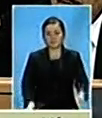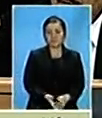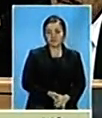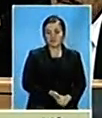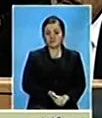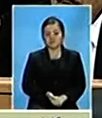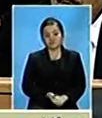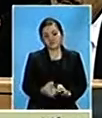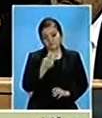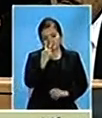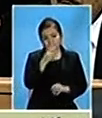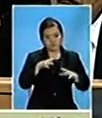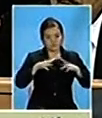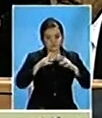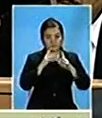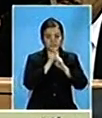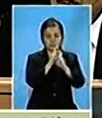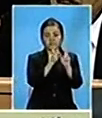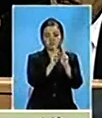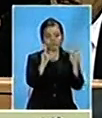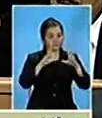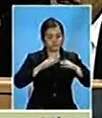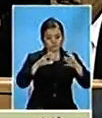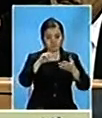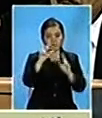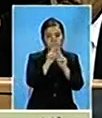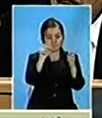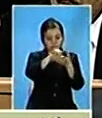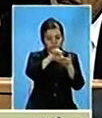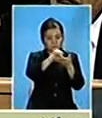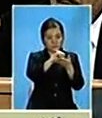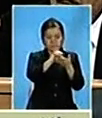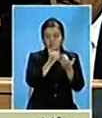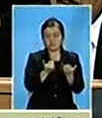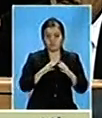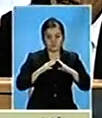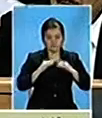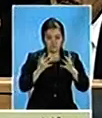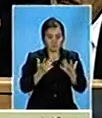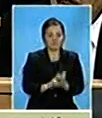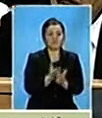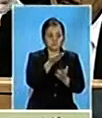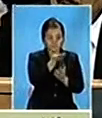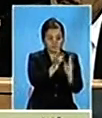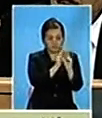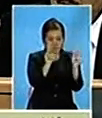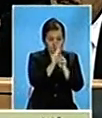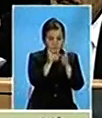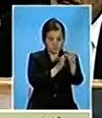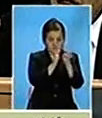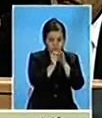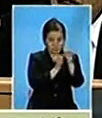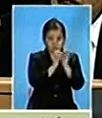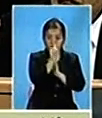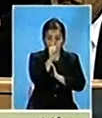ไม่เห็นด้วยนะครับที่กรรมธิการไปแก้ลักษณะอย่างนี้ครับก็ขอให้กรรมธิการช่วยกรุณาชี้แจงแ